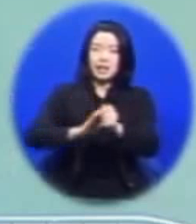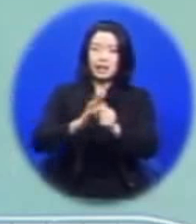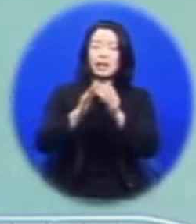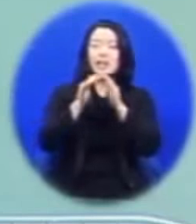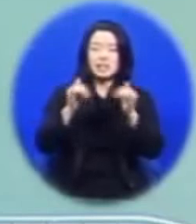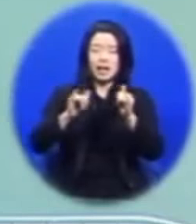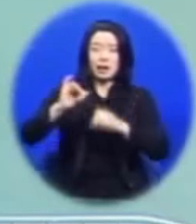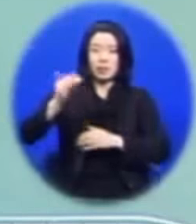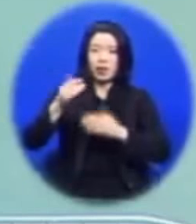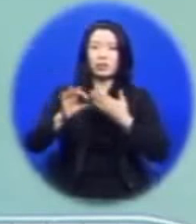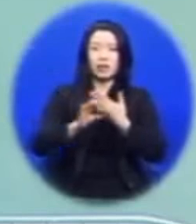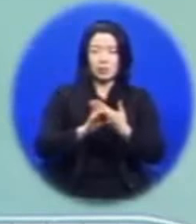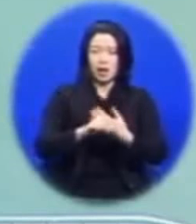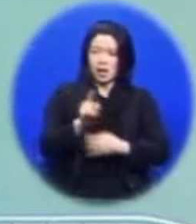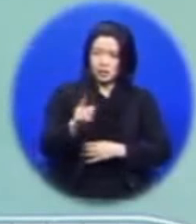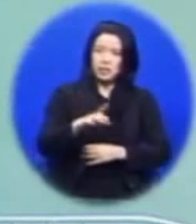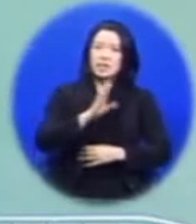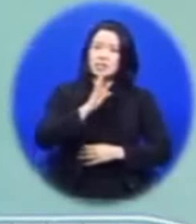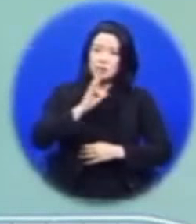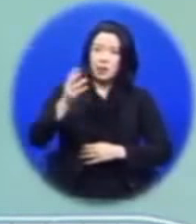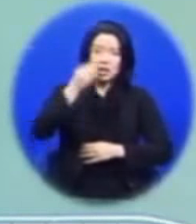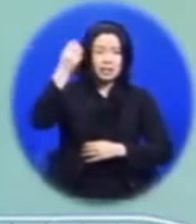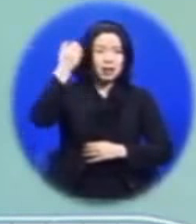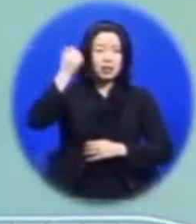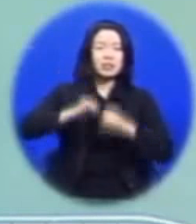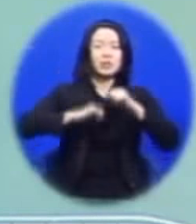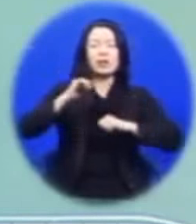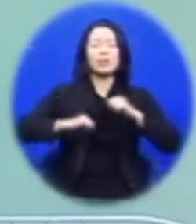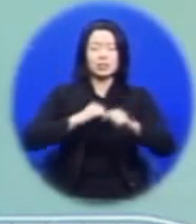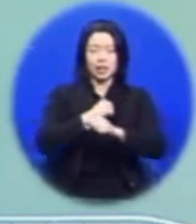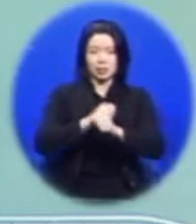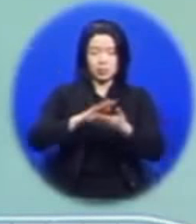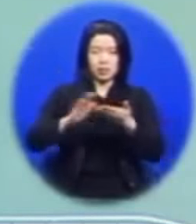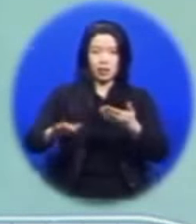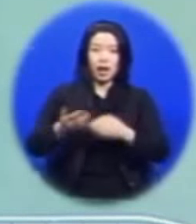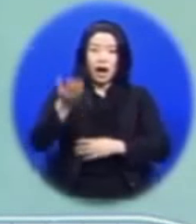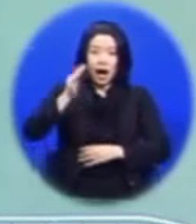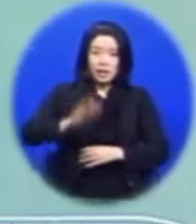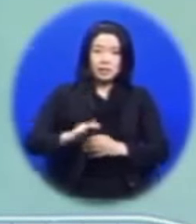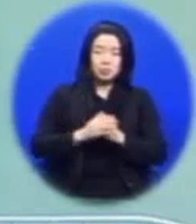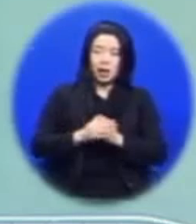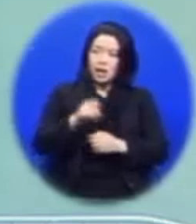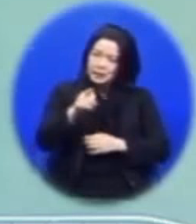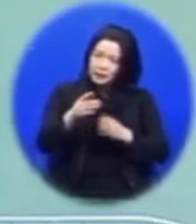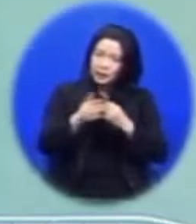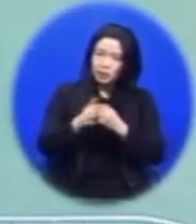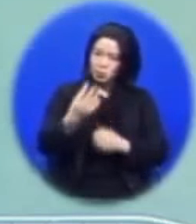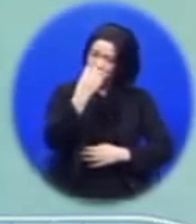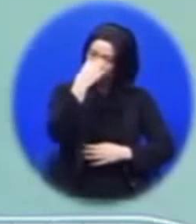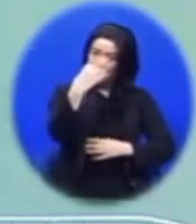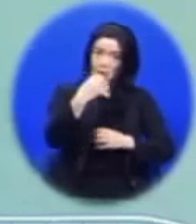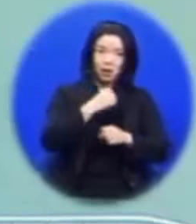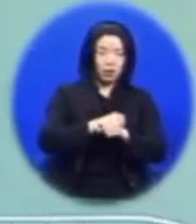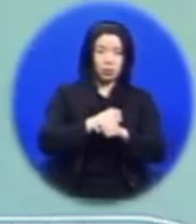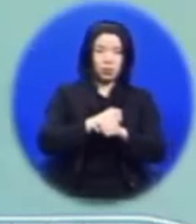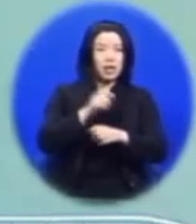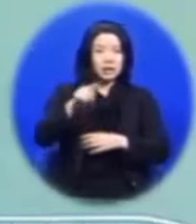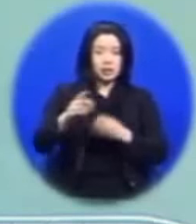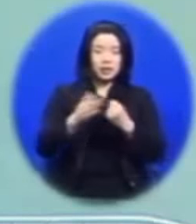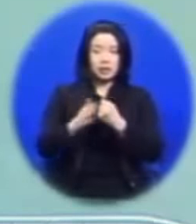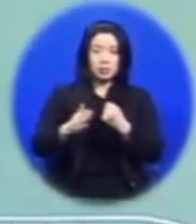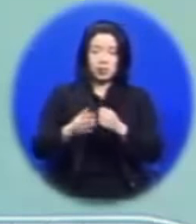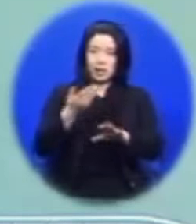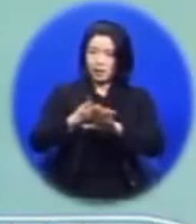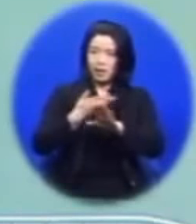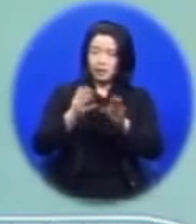되었다면 그러면 그건 정말 성령님의 역사야 그러나 그것 때문에 교만해지고 그것 때문에